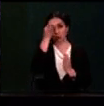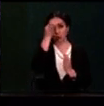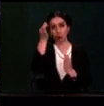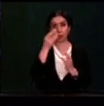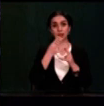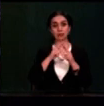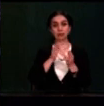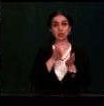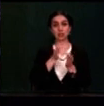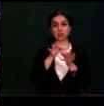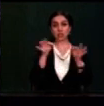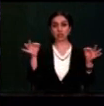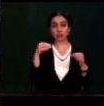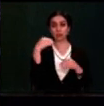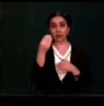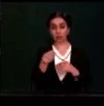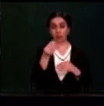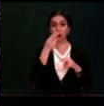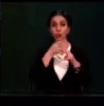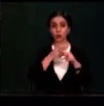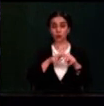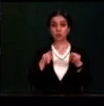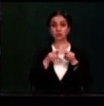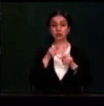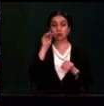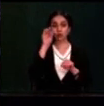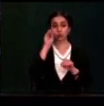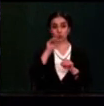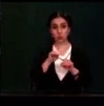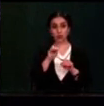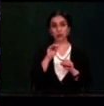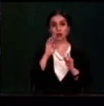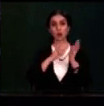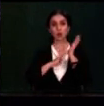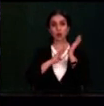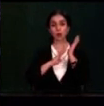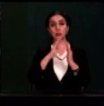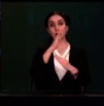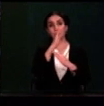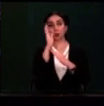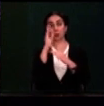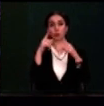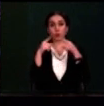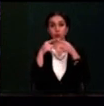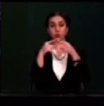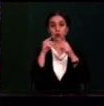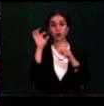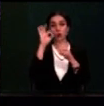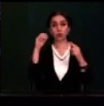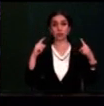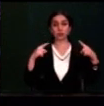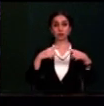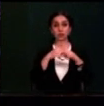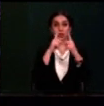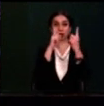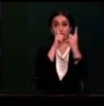A nuqtadan B nuqtaga perpendikular tursak, buni 90 градус бурчак остыда кесишсегина